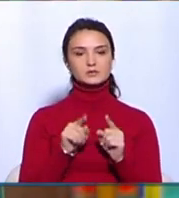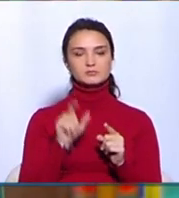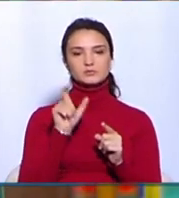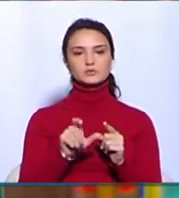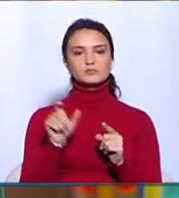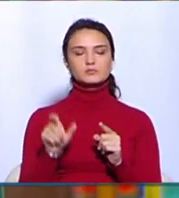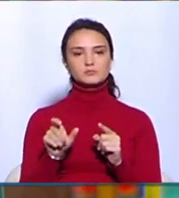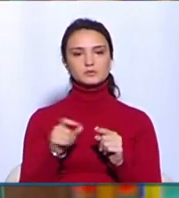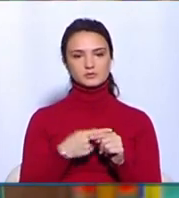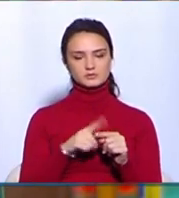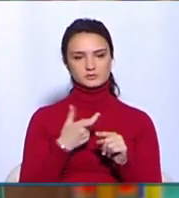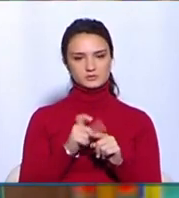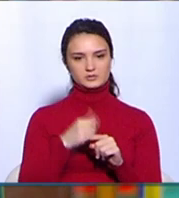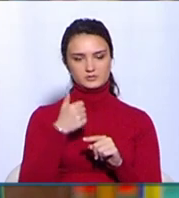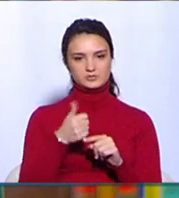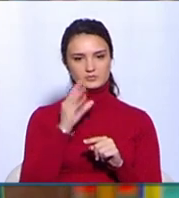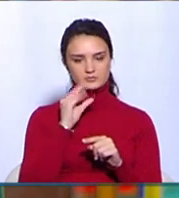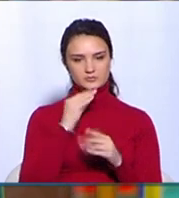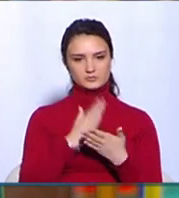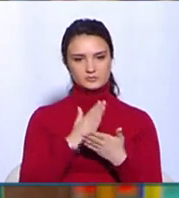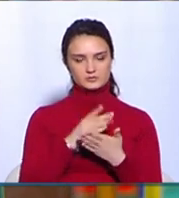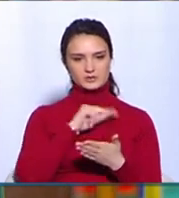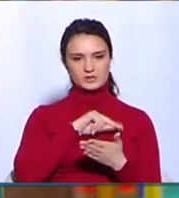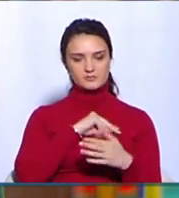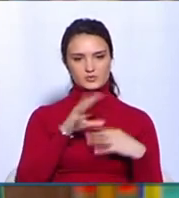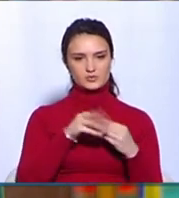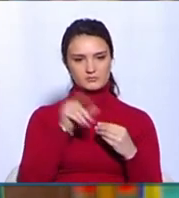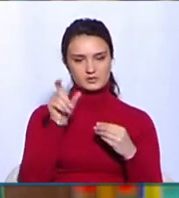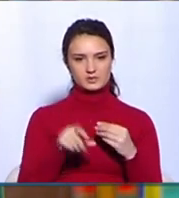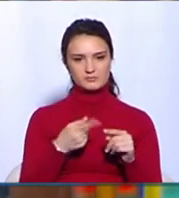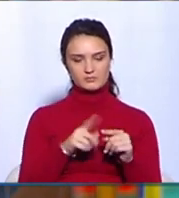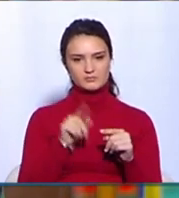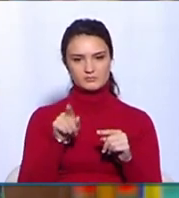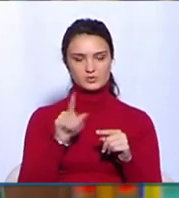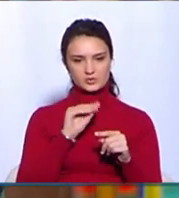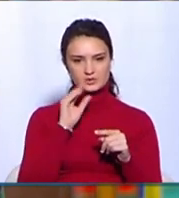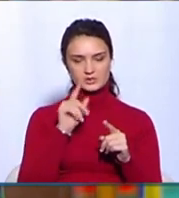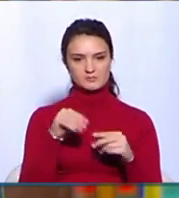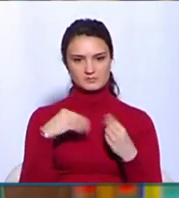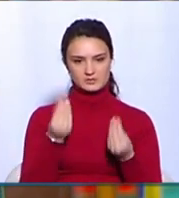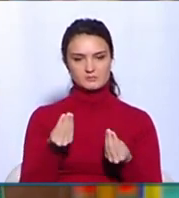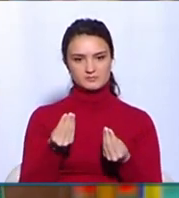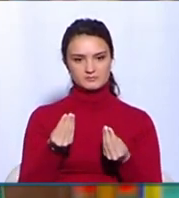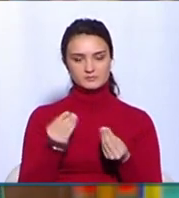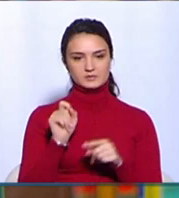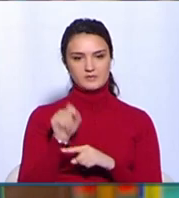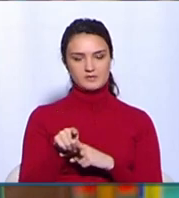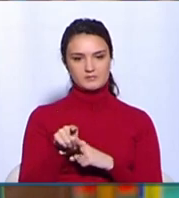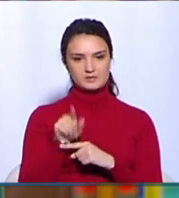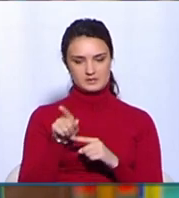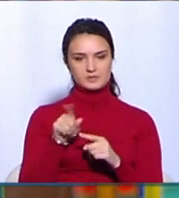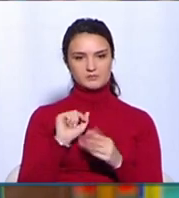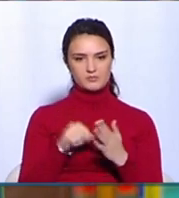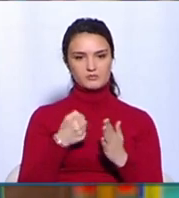პიროვნება ძალიან კარგი არის, მაგალითად, როცა ყავს თანამშრომელი, იმიტომ რომ მას როდესაც მისცემ დავალებას,